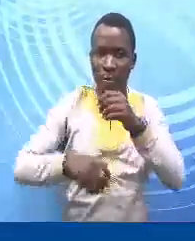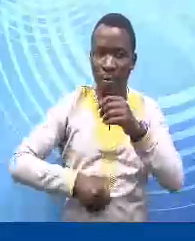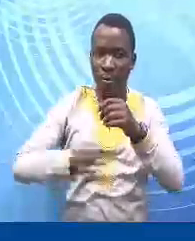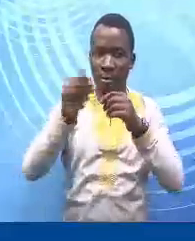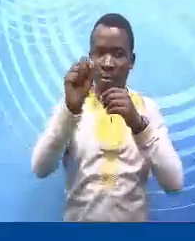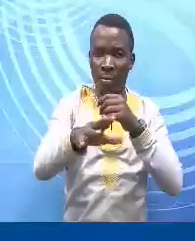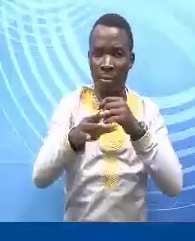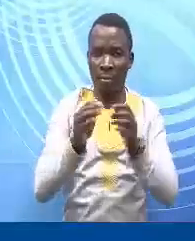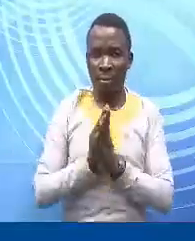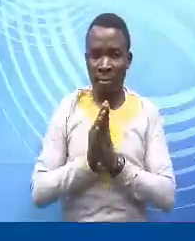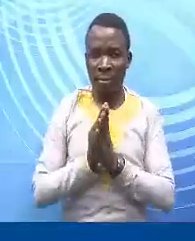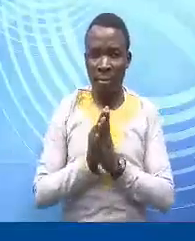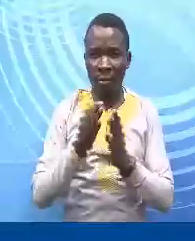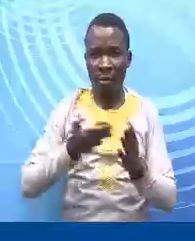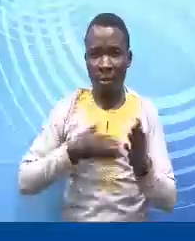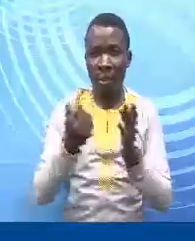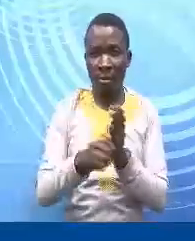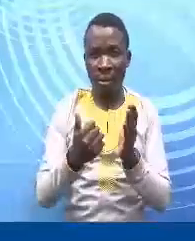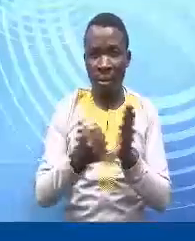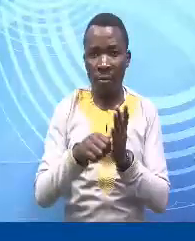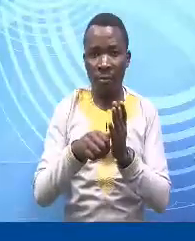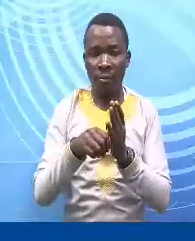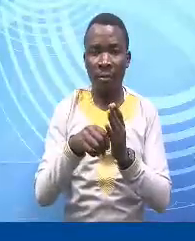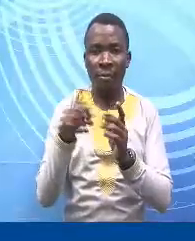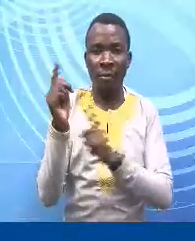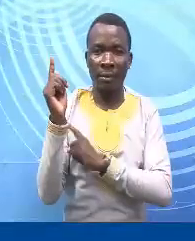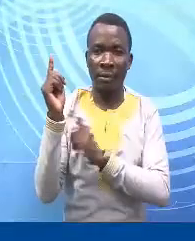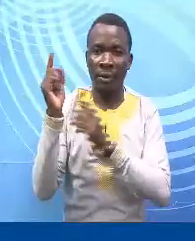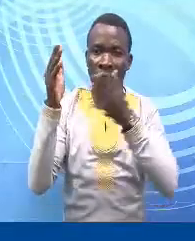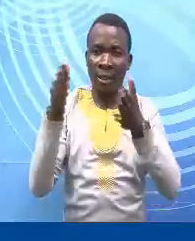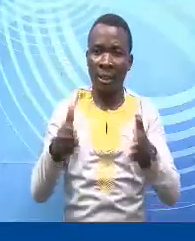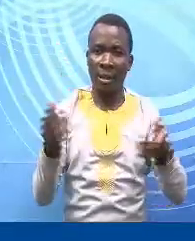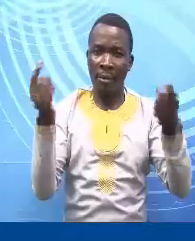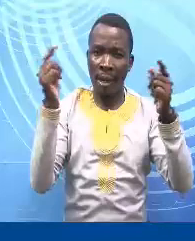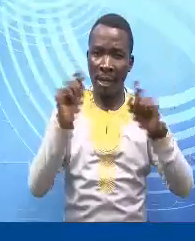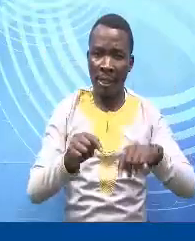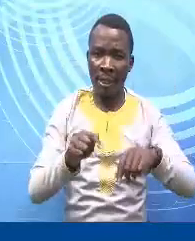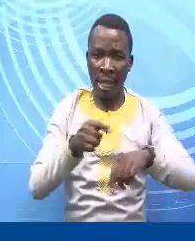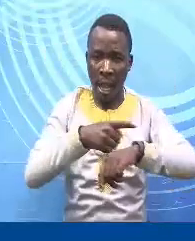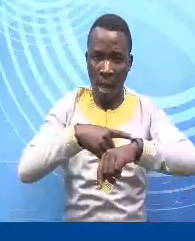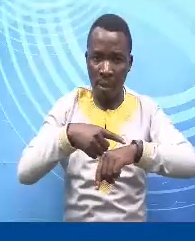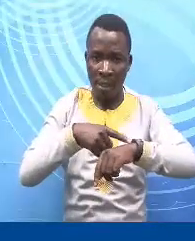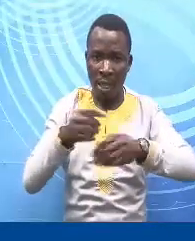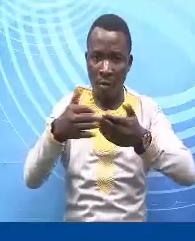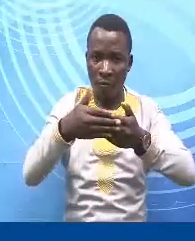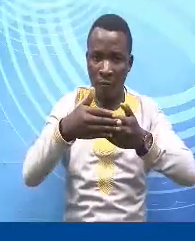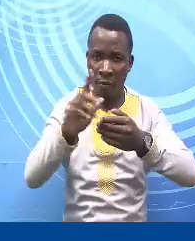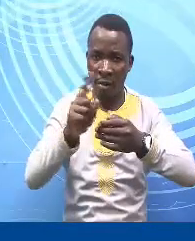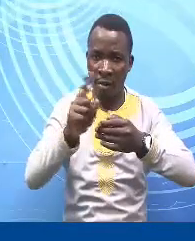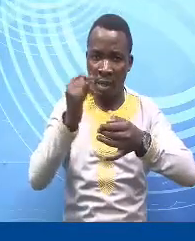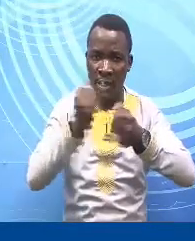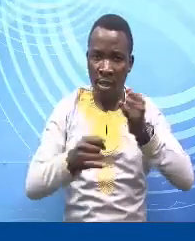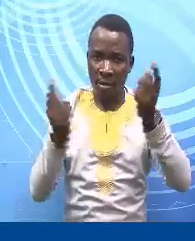bamudihaga aramfite ikibazo cy'abanyerondo baza amaza ataragera gufunga bakaza